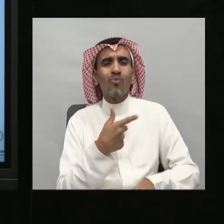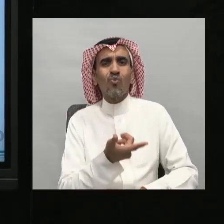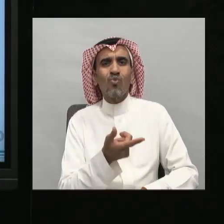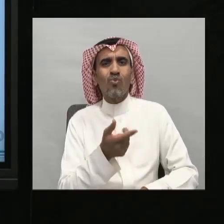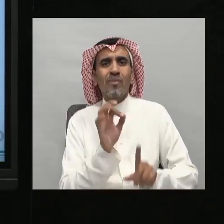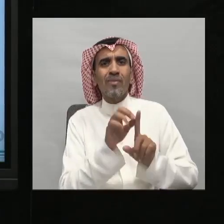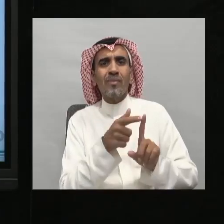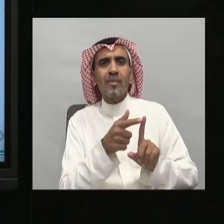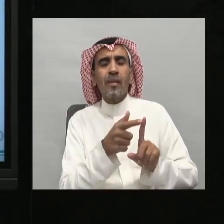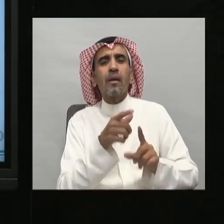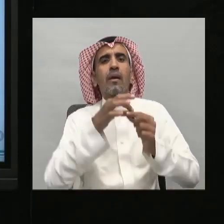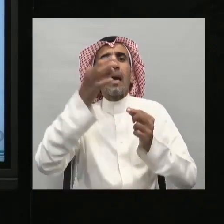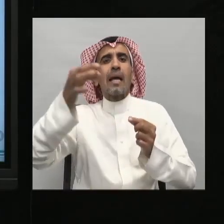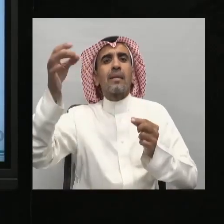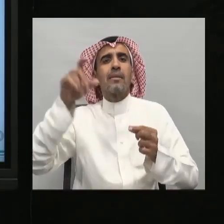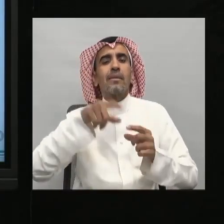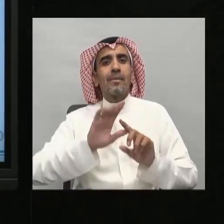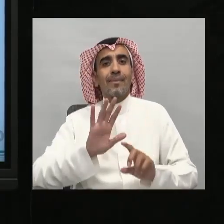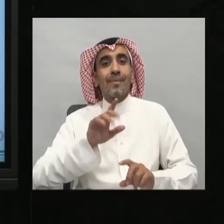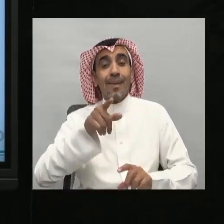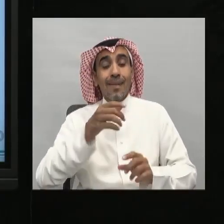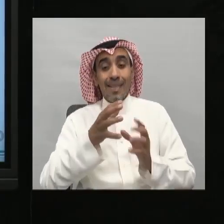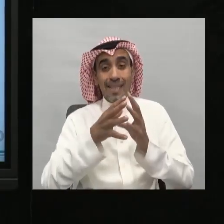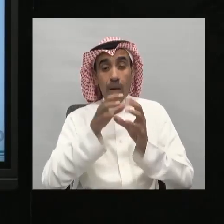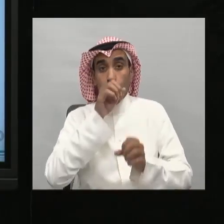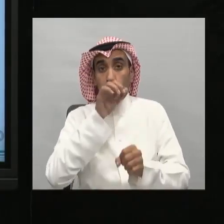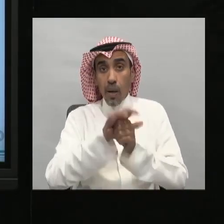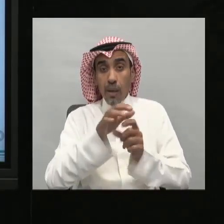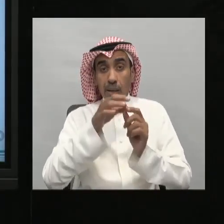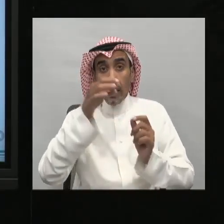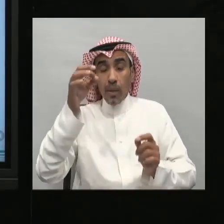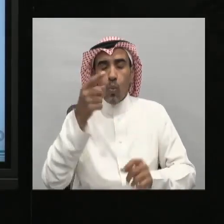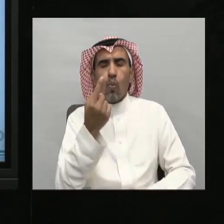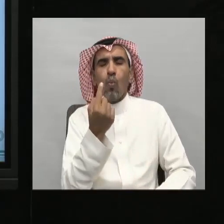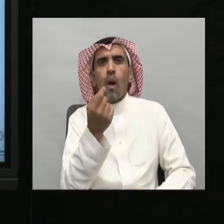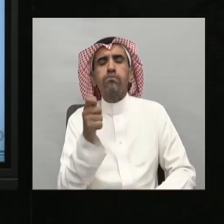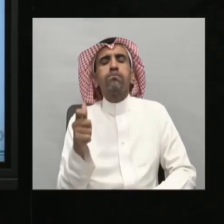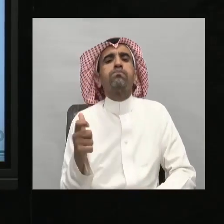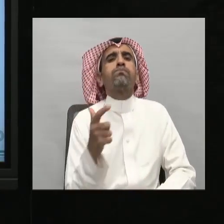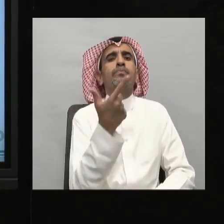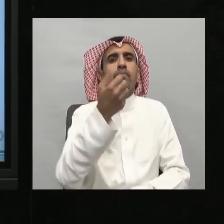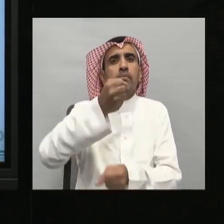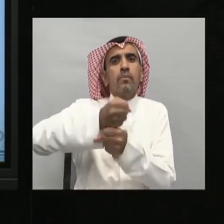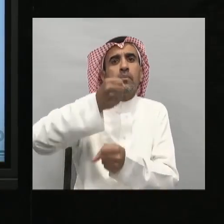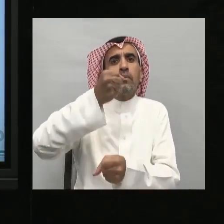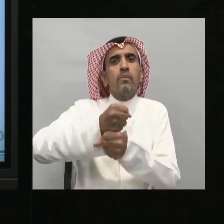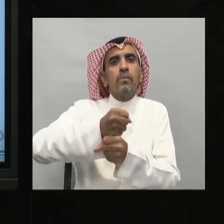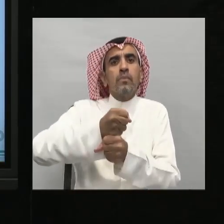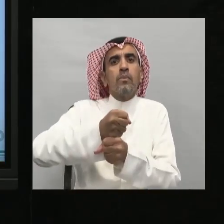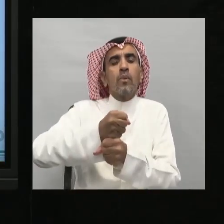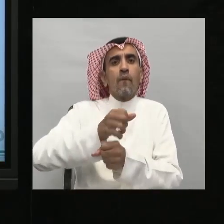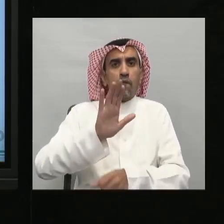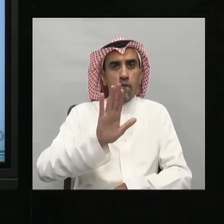ماذا؟ الخيطي. فيعد انطلاق الكيس الخيطي واحدا من أسرع العمليات الخلوية